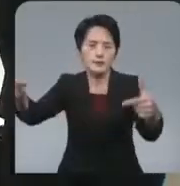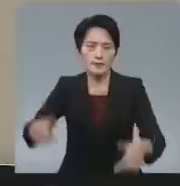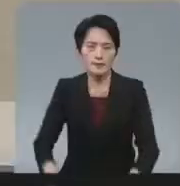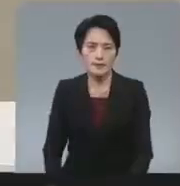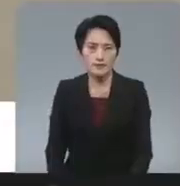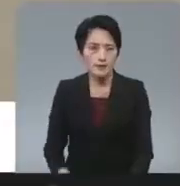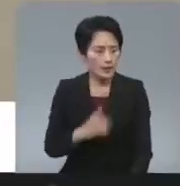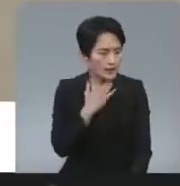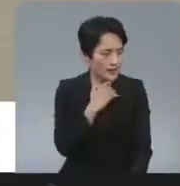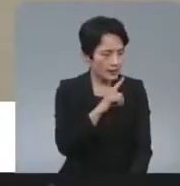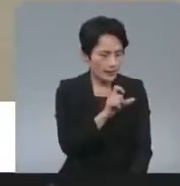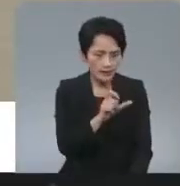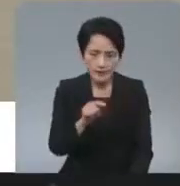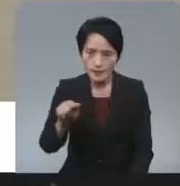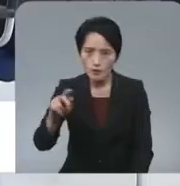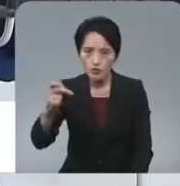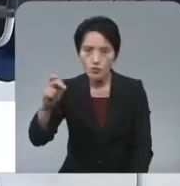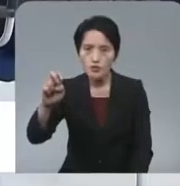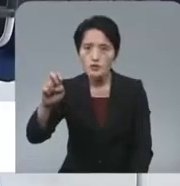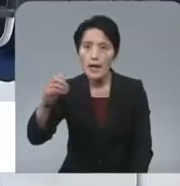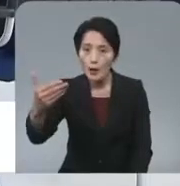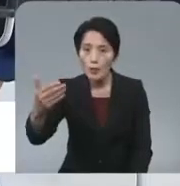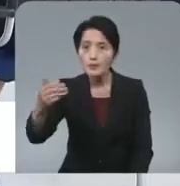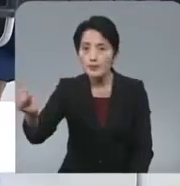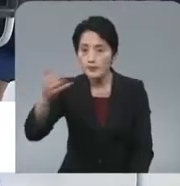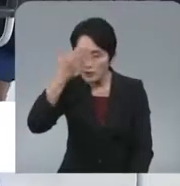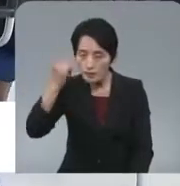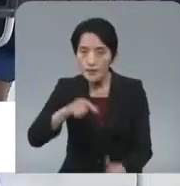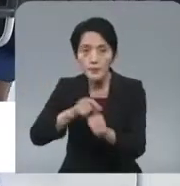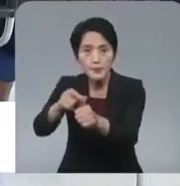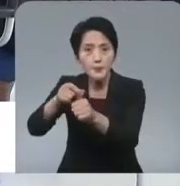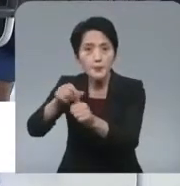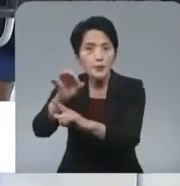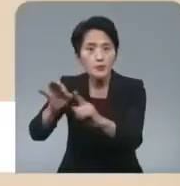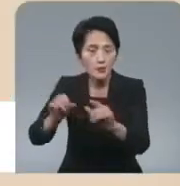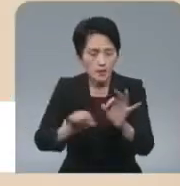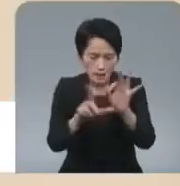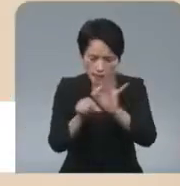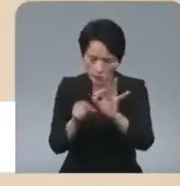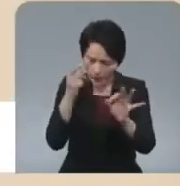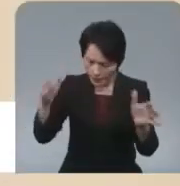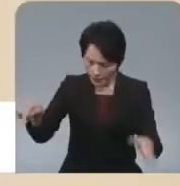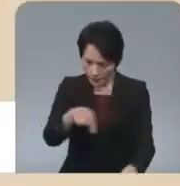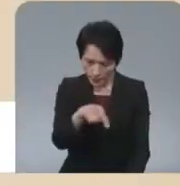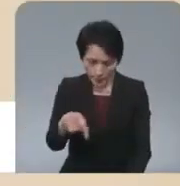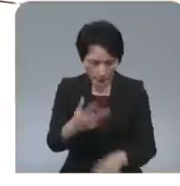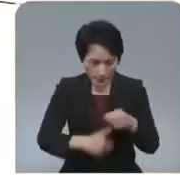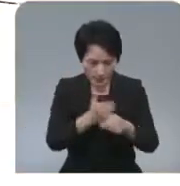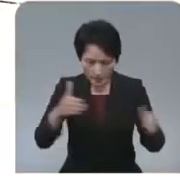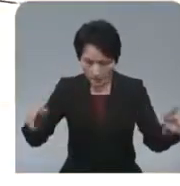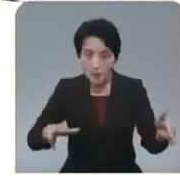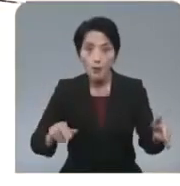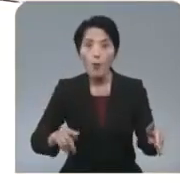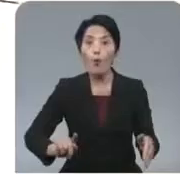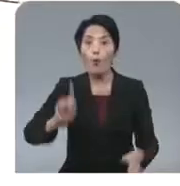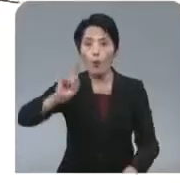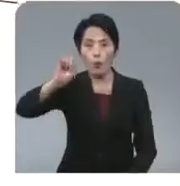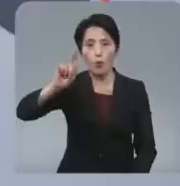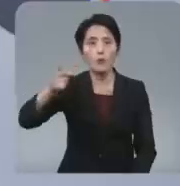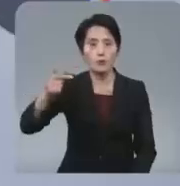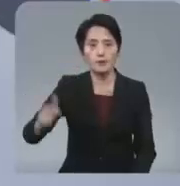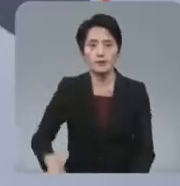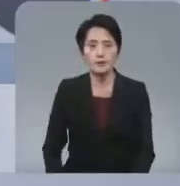ont accueilli plus d'employés l'hôtellerie et la restauration prapai de plantes fait par la pandémie ont